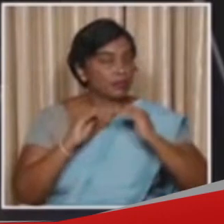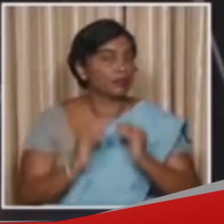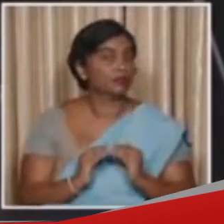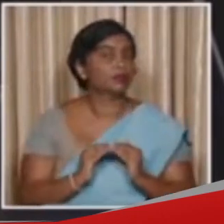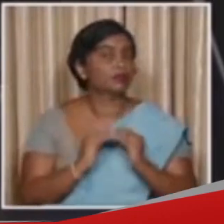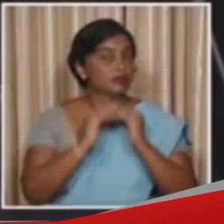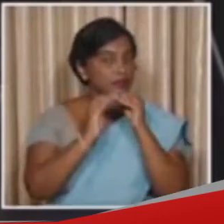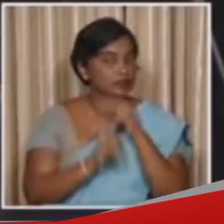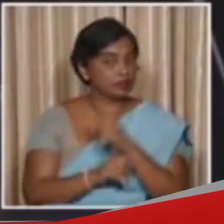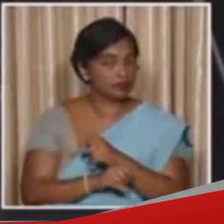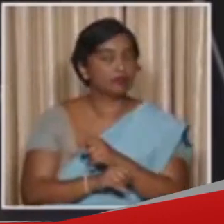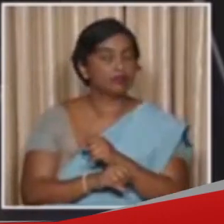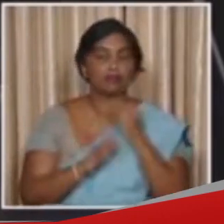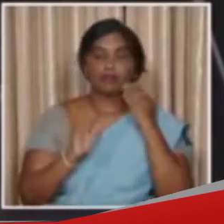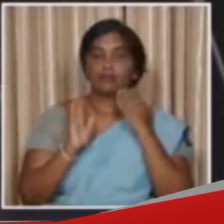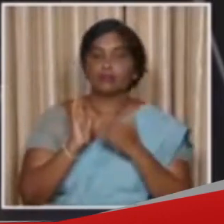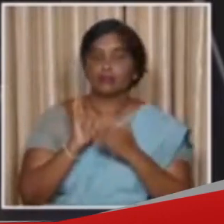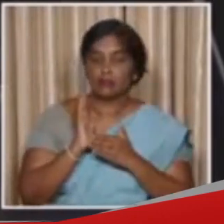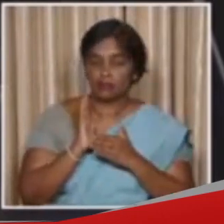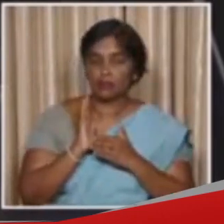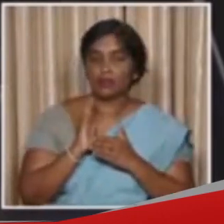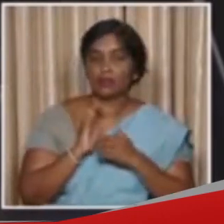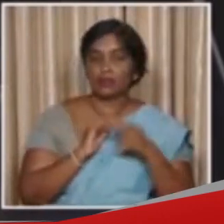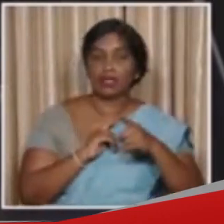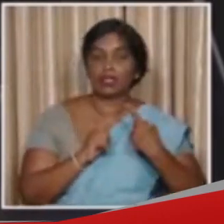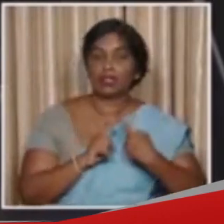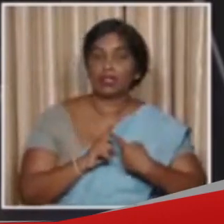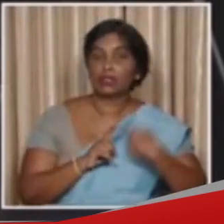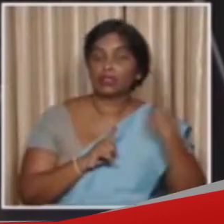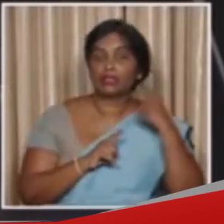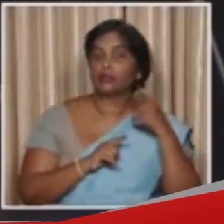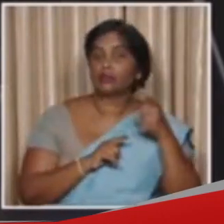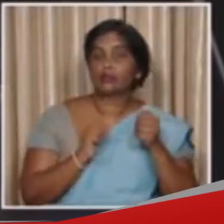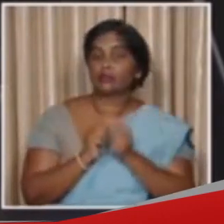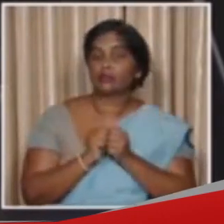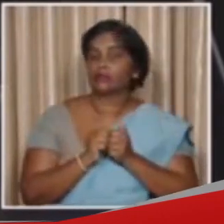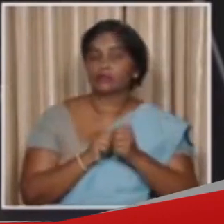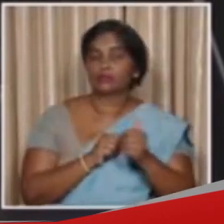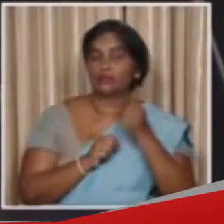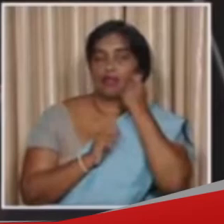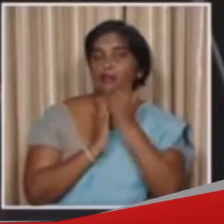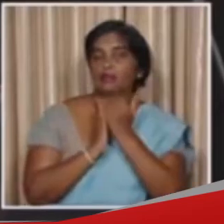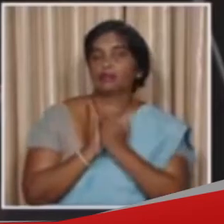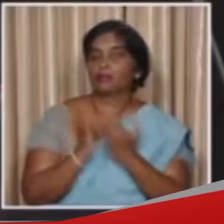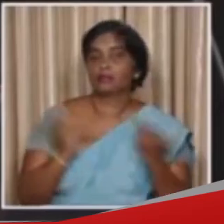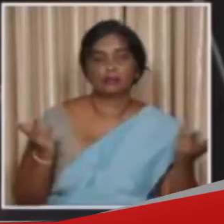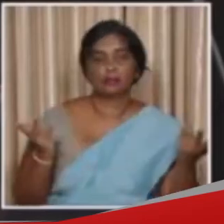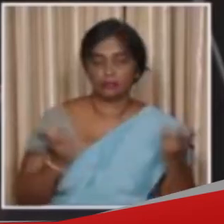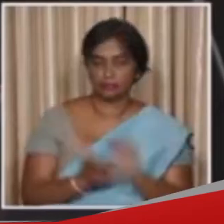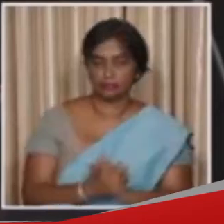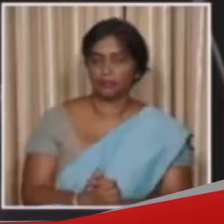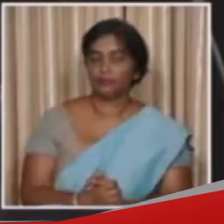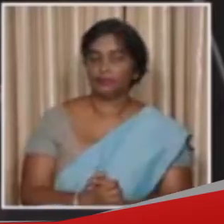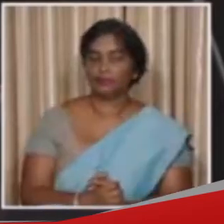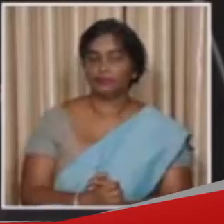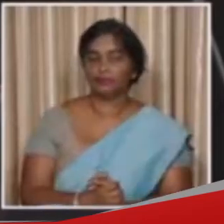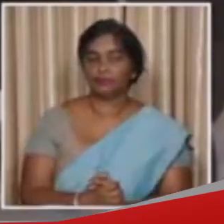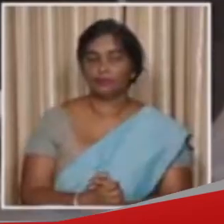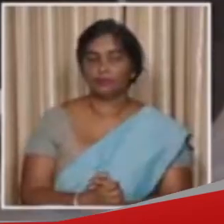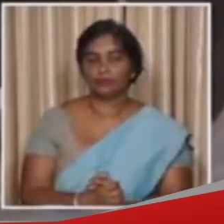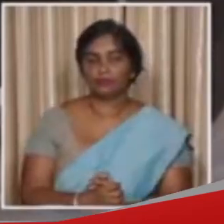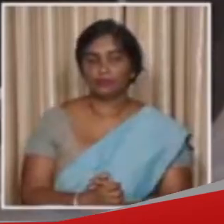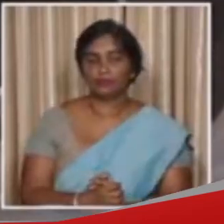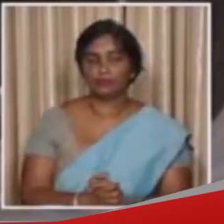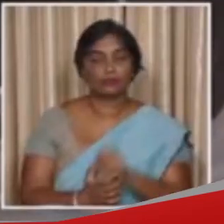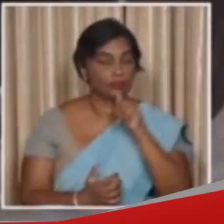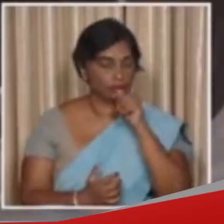සංවර්ධන සඳහා මේක දිනු කරන්න මොනවාද අරගන්න යෝජනා කරන පියවර කියලා. මන්ත්‍රීතුමියනි